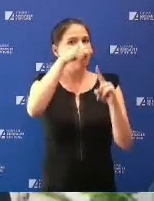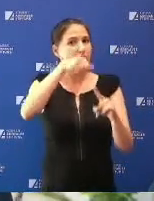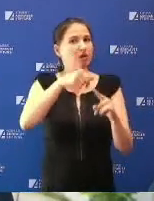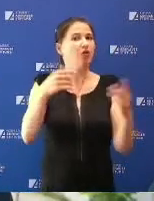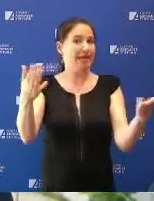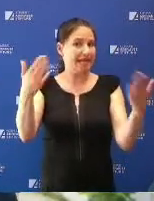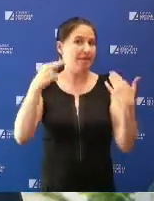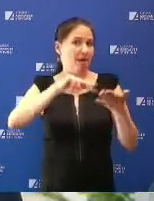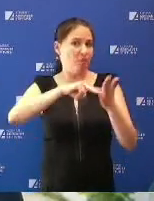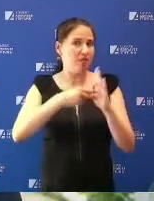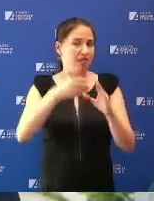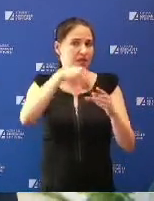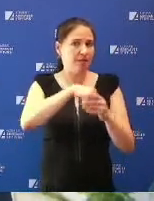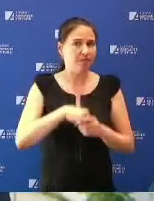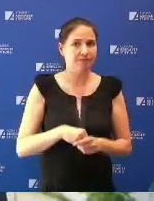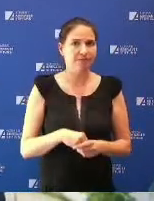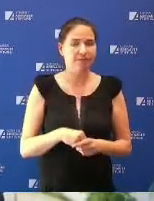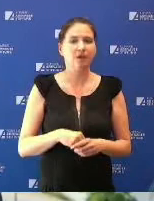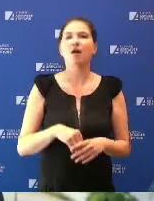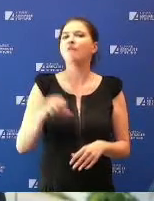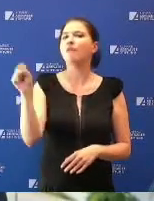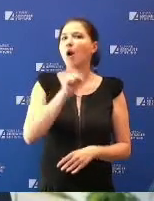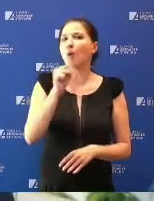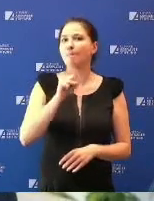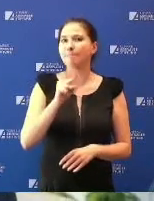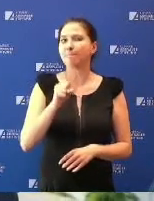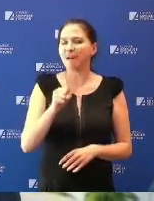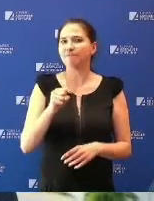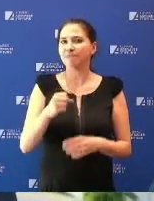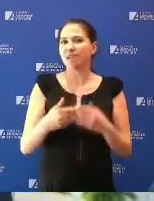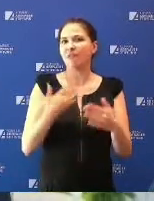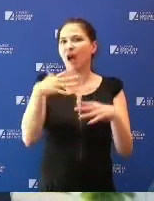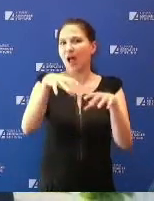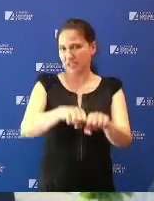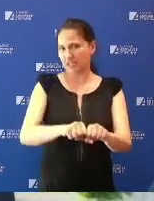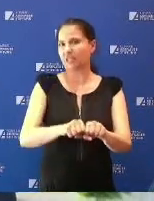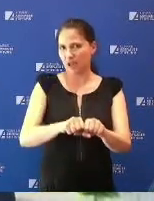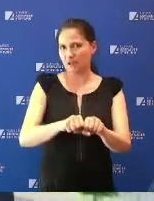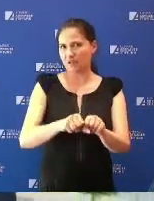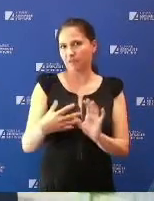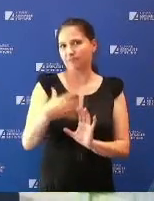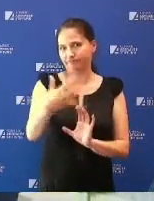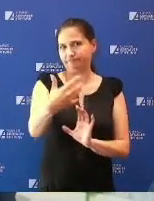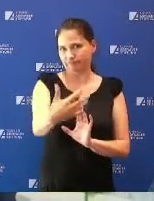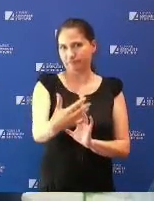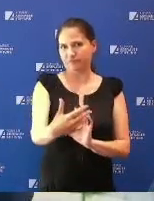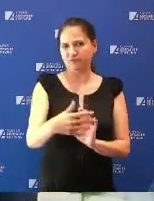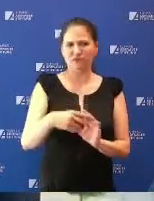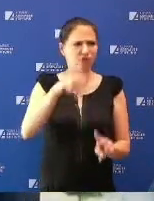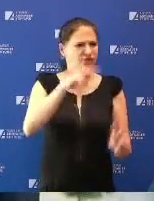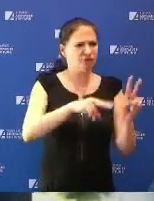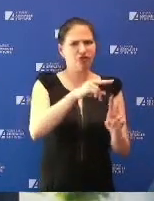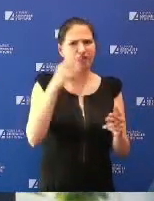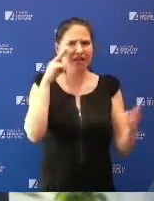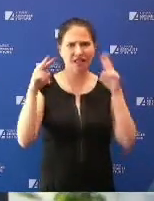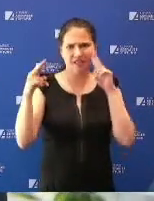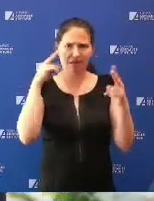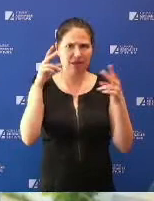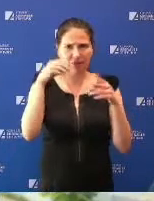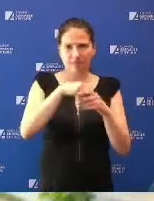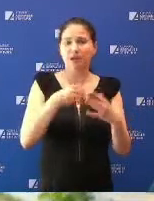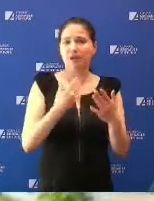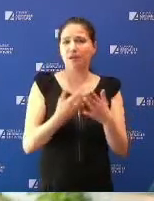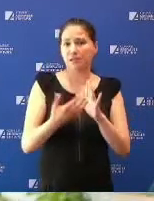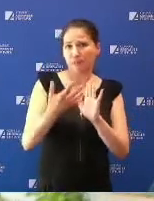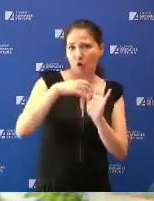Klimapolitik, weil es um Nachhaltigkeit geht. Um Nachhaltigkeit in der ganzen Breite. Und da gehört selbstverständlich